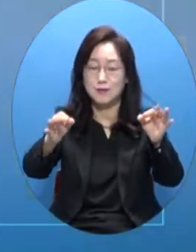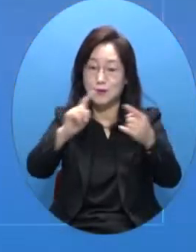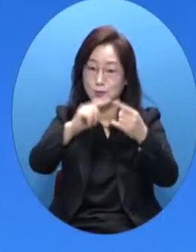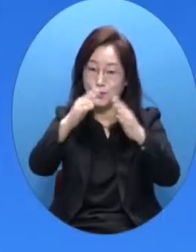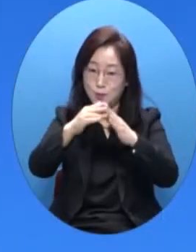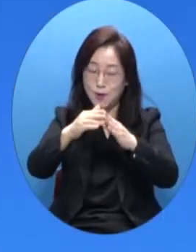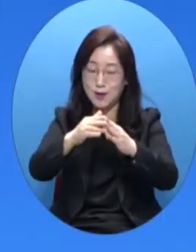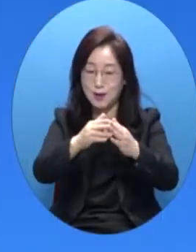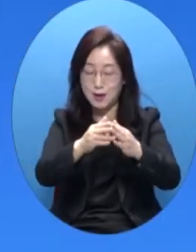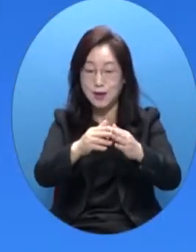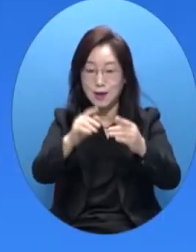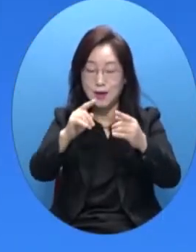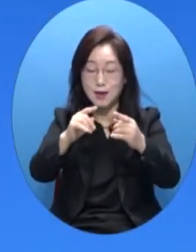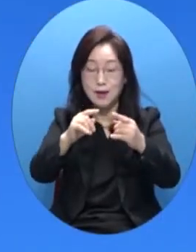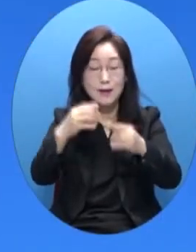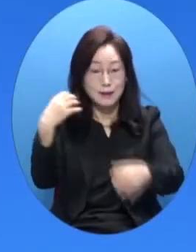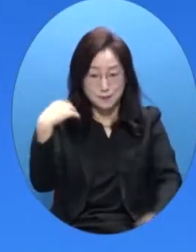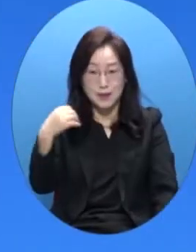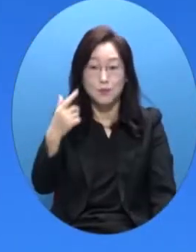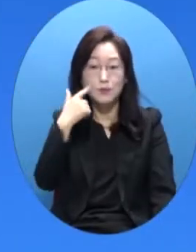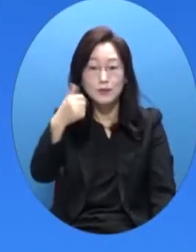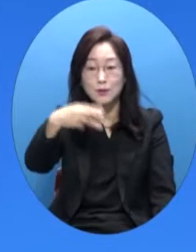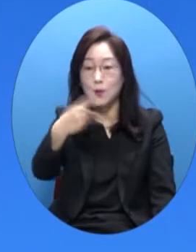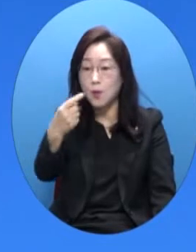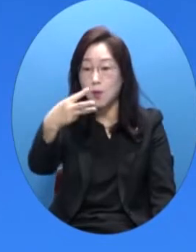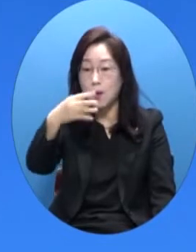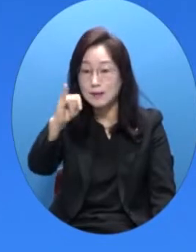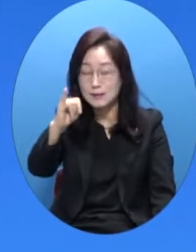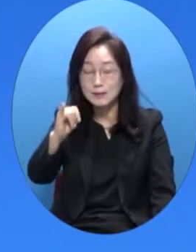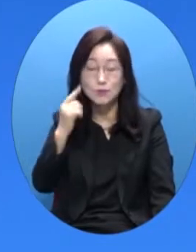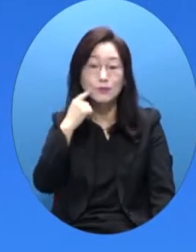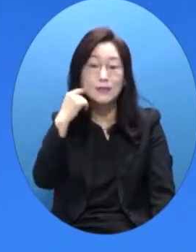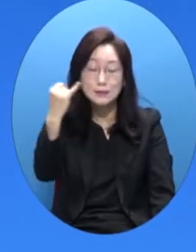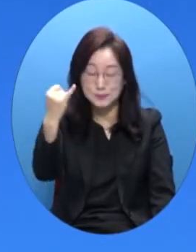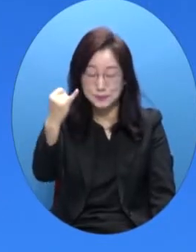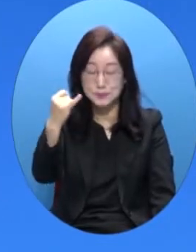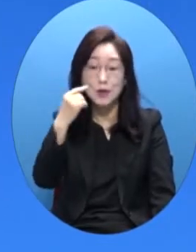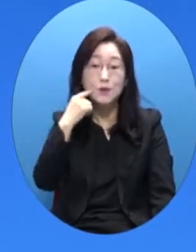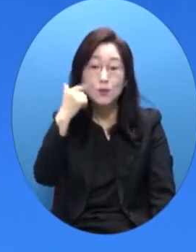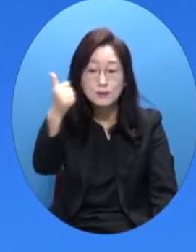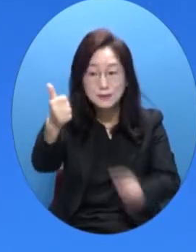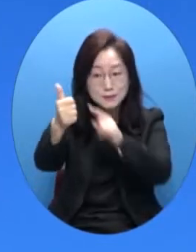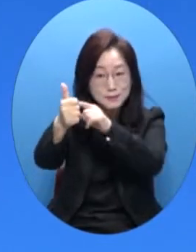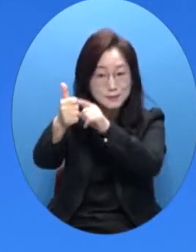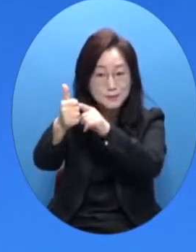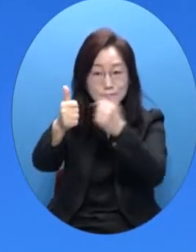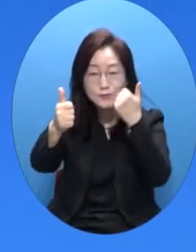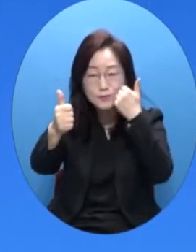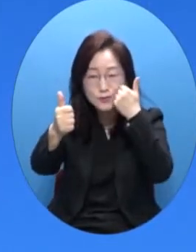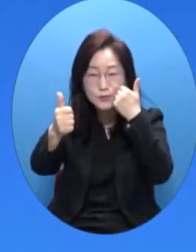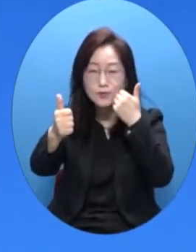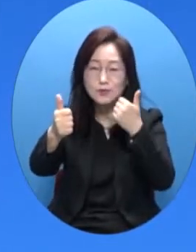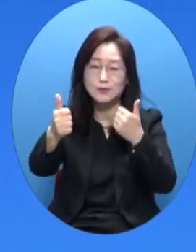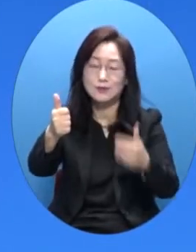침례교회, 베프티스 교회의 담임 목사님 롤리 목사님에게 가져갔습니다. 롤리 목사님은 아주